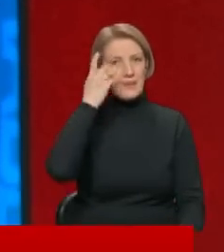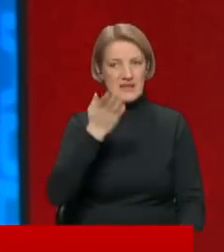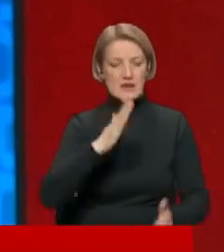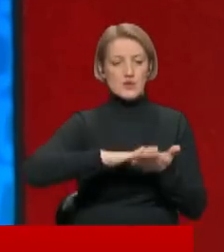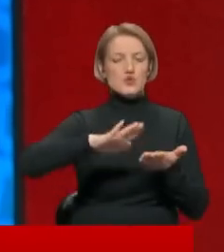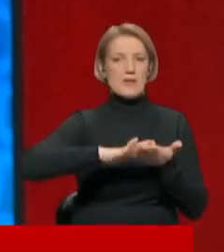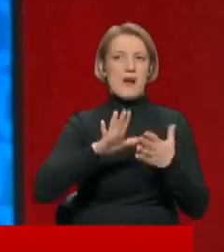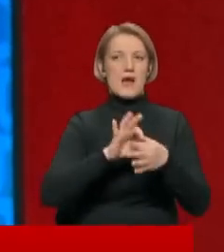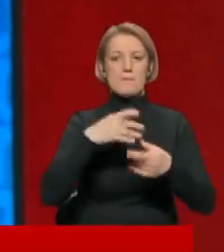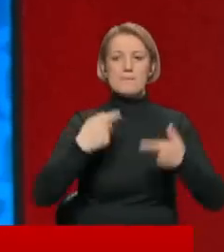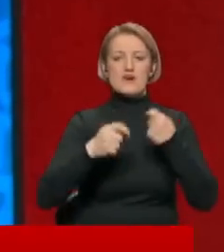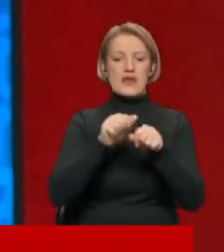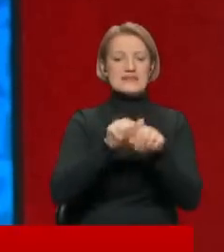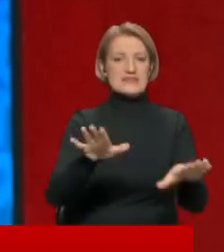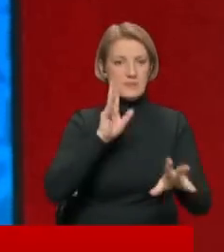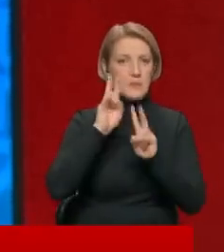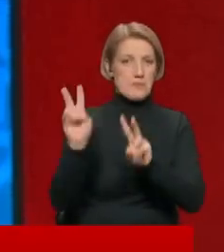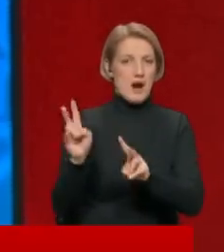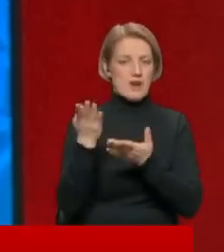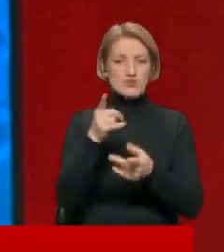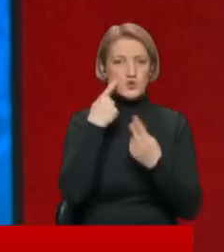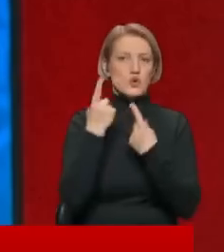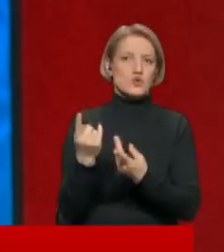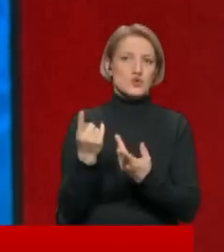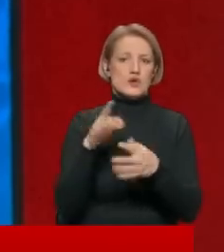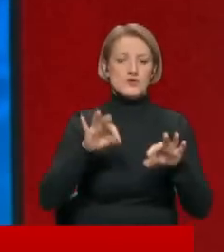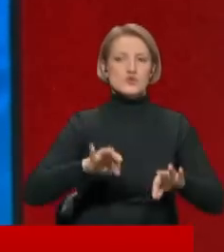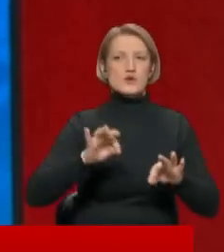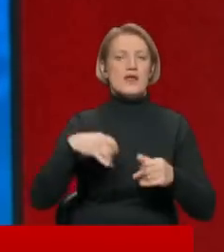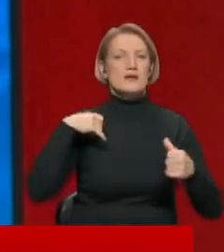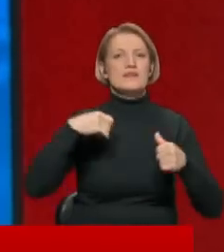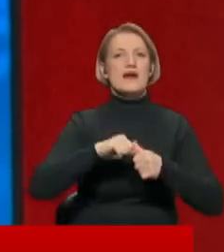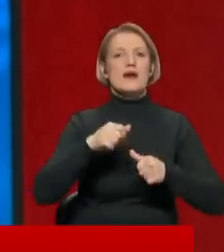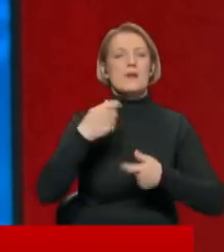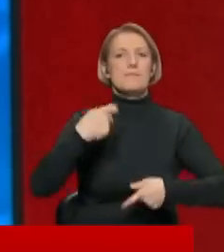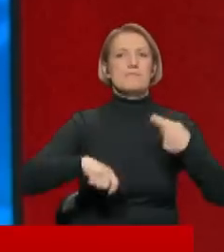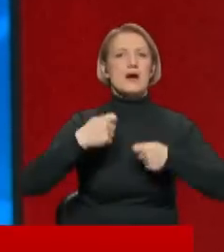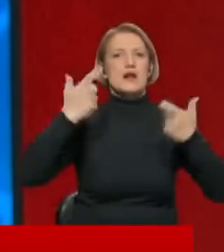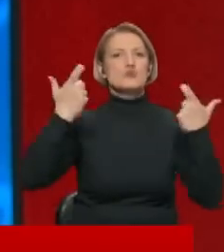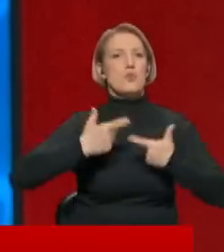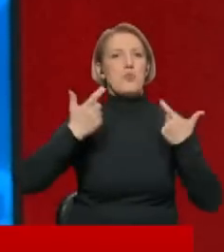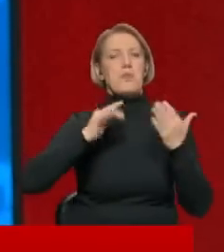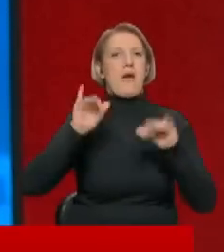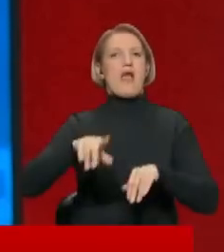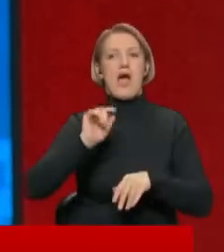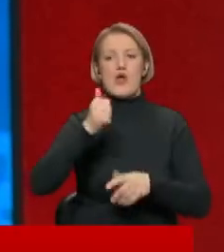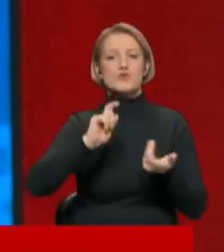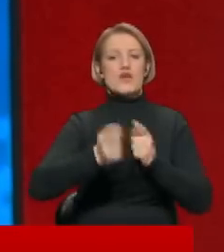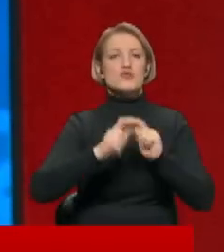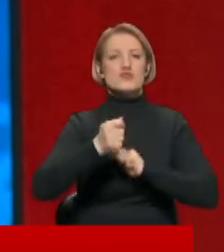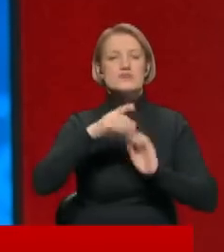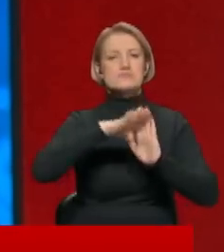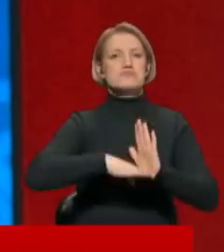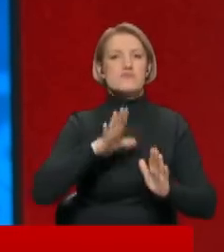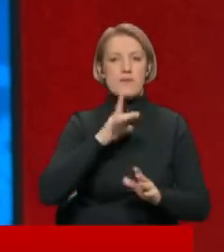düzenlemelerle ilgili bankacılık sistemine baksanız bunu görürsünüz şu anda tekrar bankalara yükümlülükler getirdiler her gün değişen bir